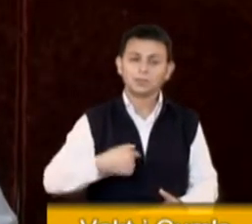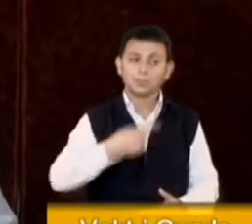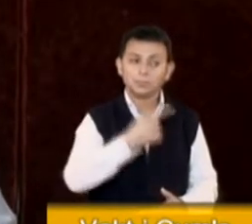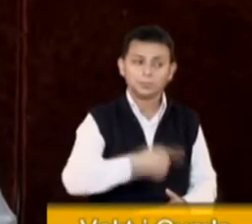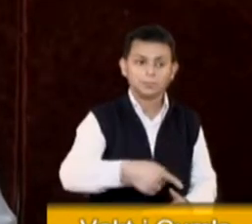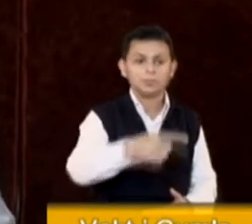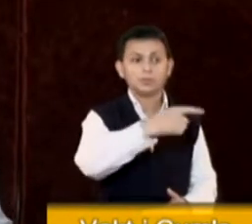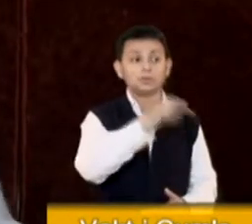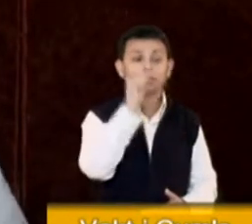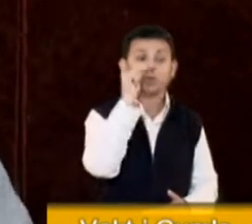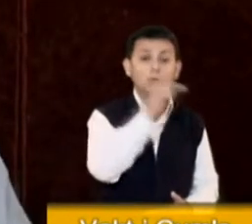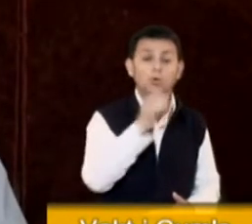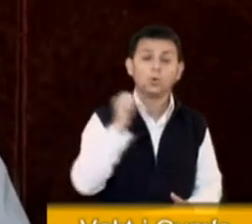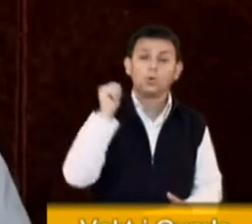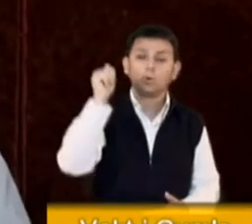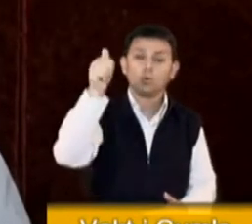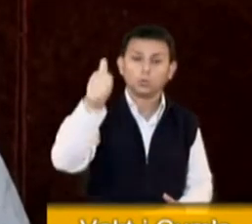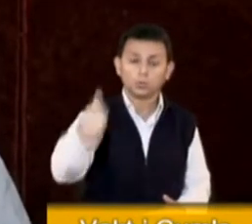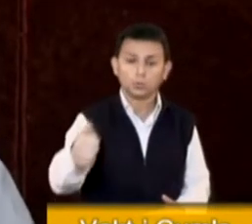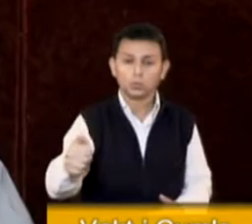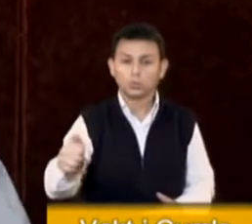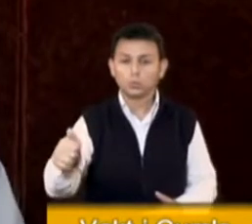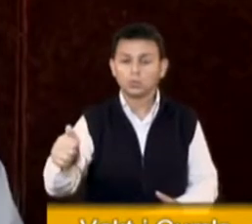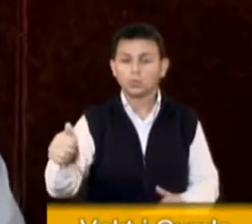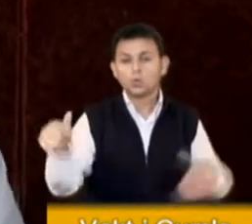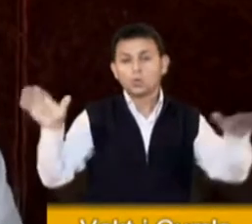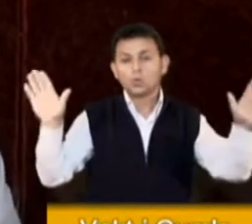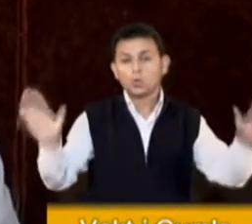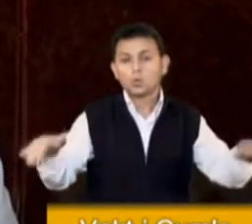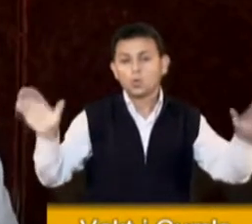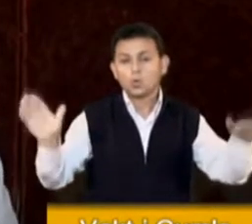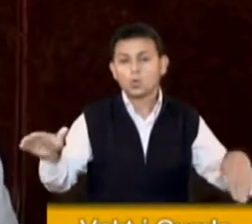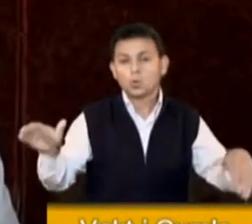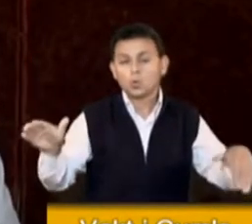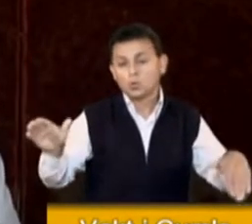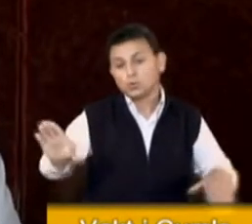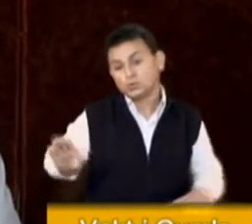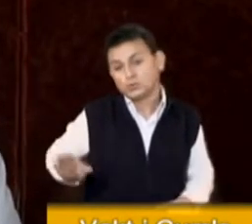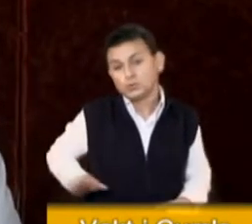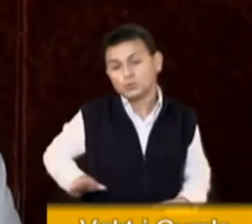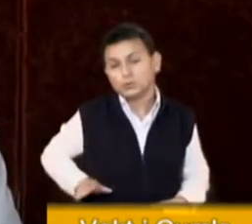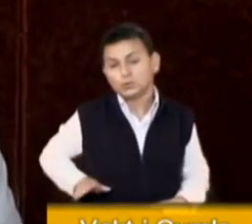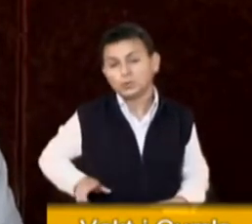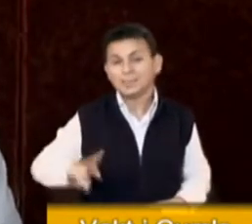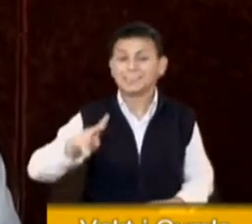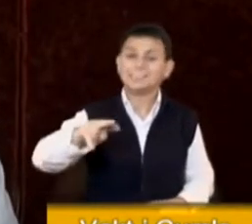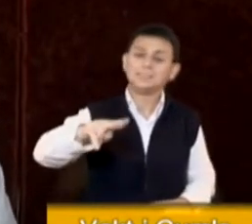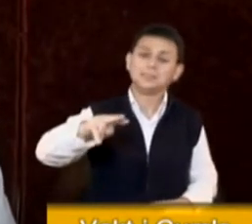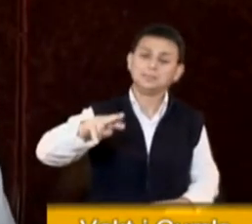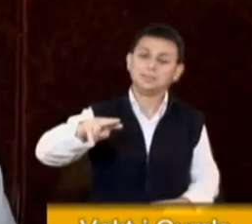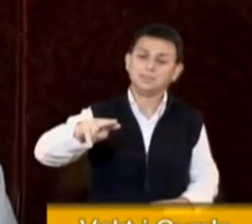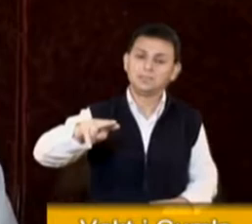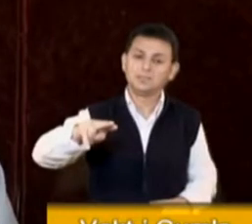biz o gün kuş yavruları gibiydik. Kuş yavruları gibiydi. Kuşlar ne